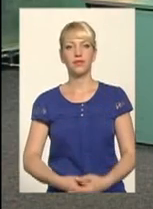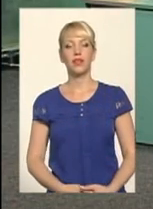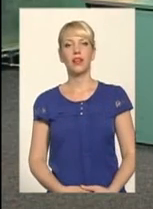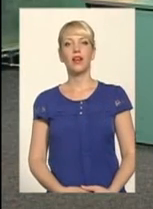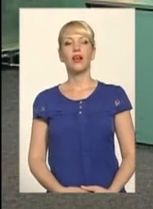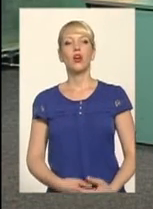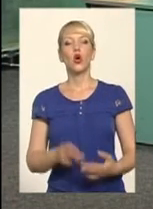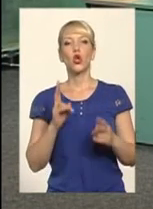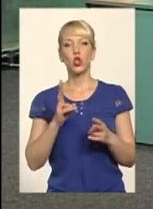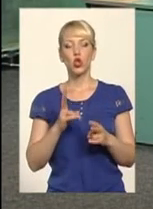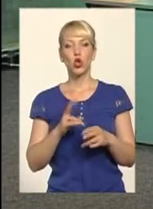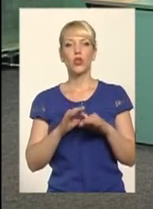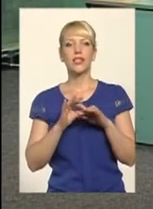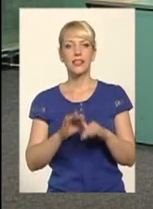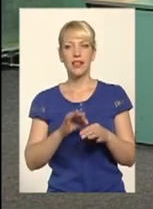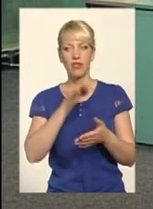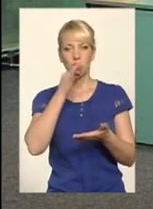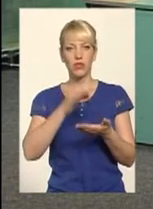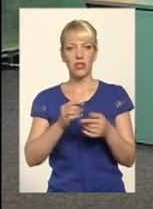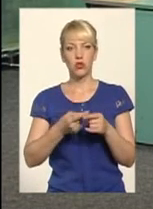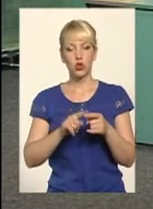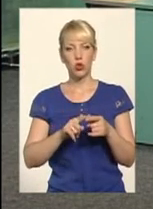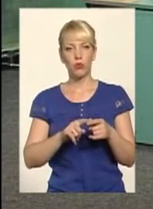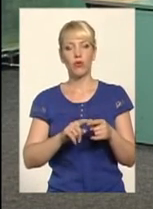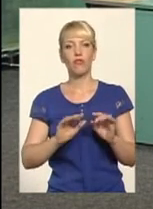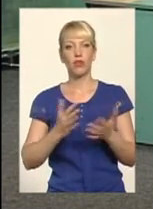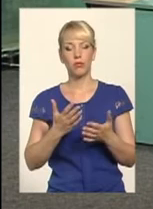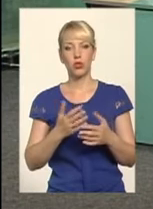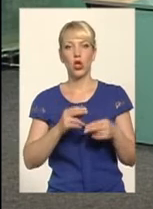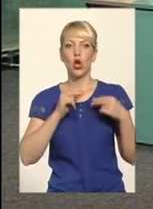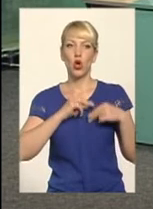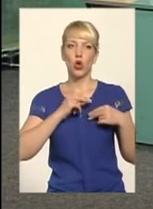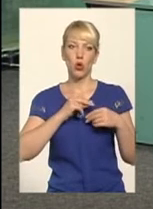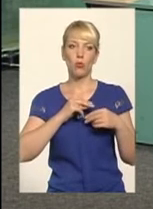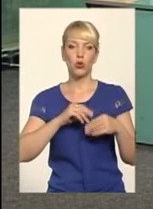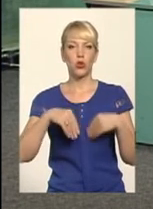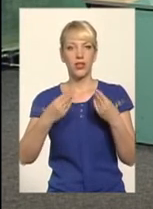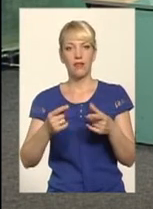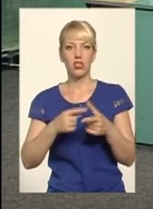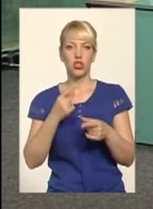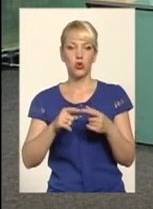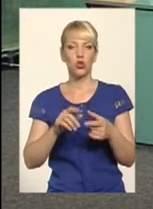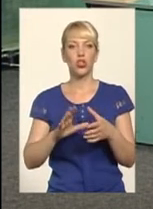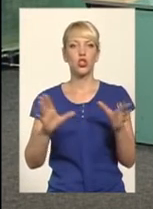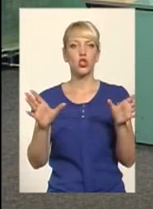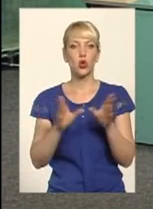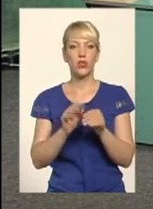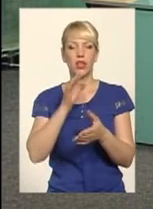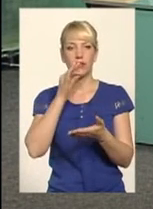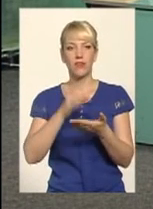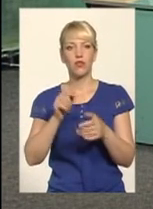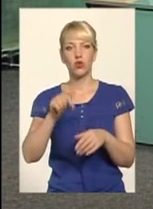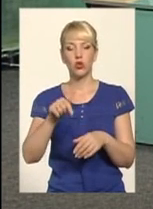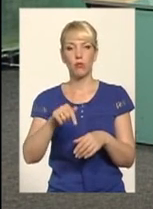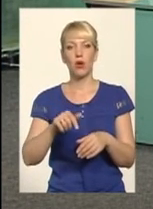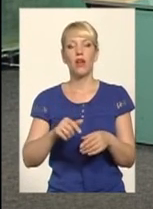Насамперед, хто несе в цьому випадку відповідальність? Роботодавець чи тут солідарна відповідальність? Тут в